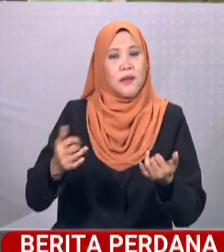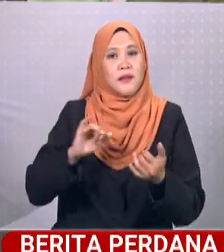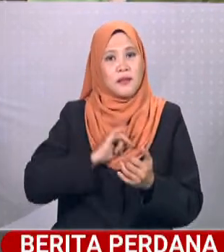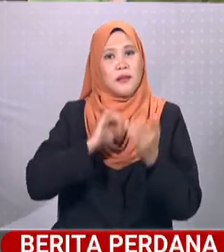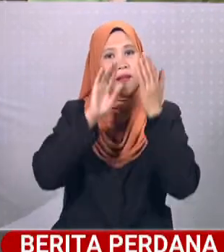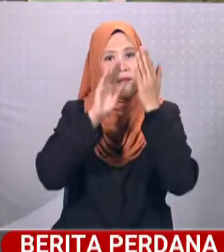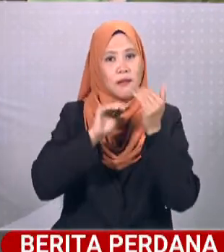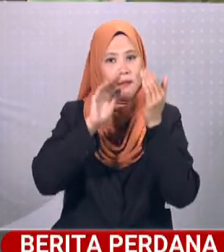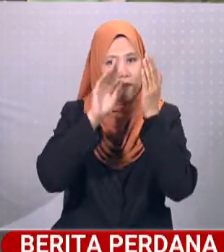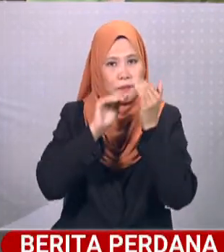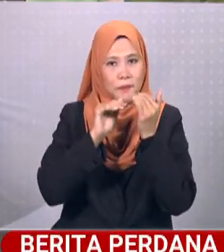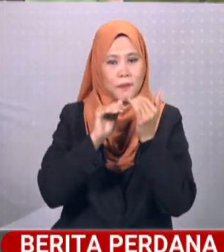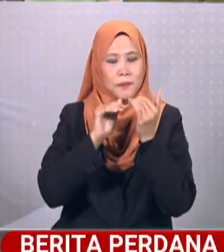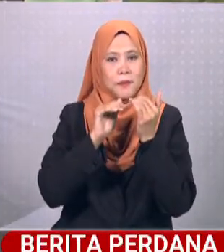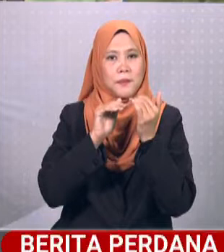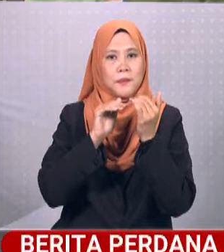berharap